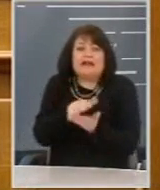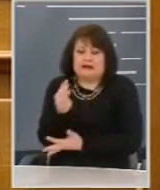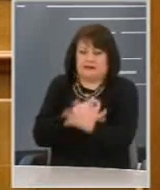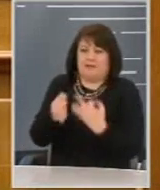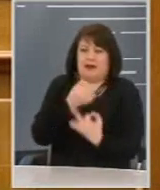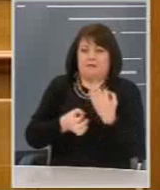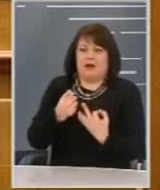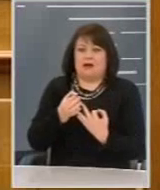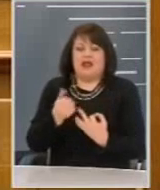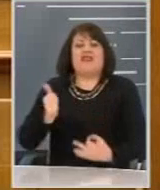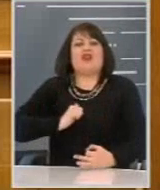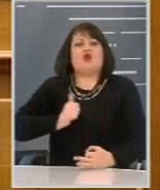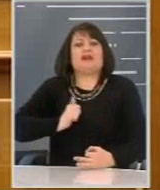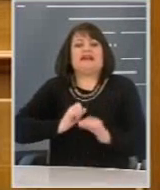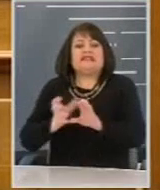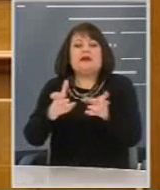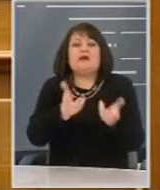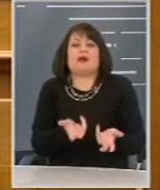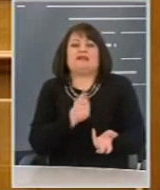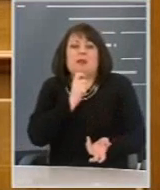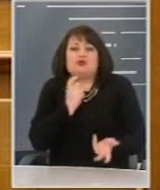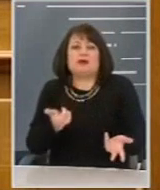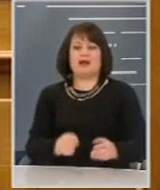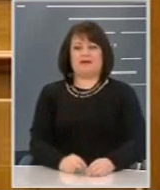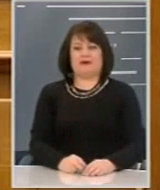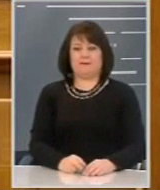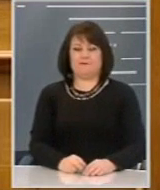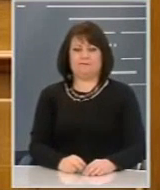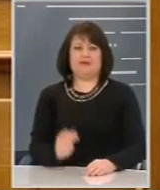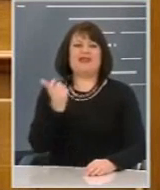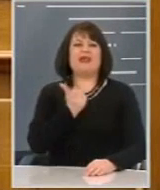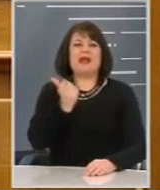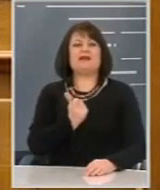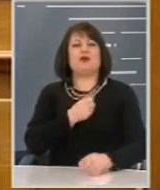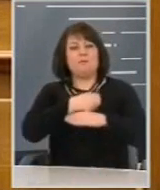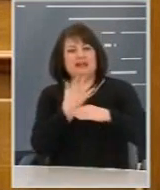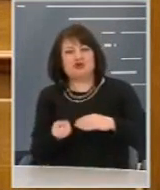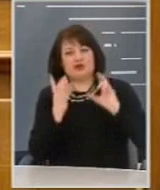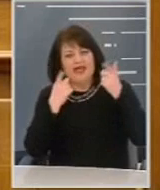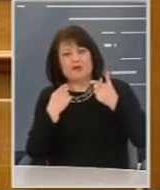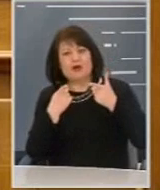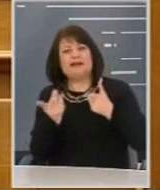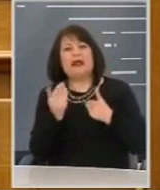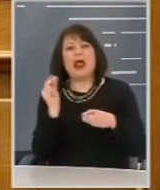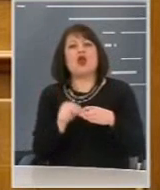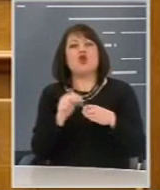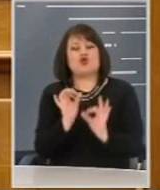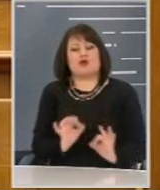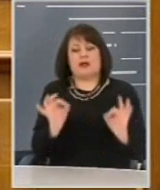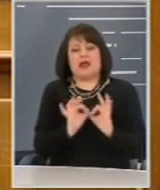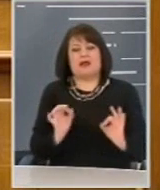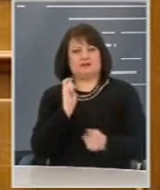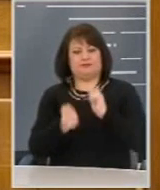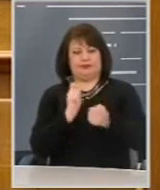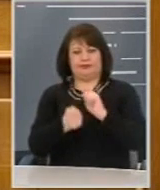από τα μέσα ενημέρωσης, ξεκαθαρίστηκε ότι και τα δάνεια Νέας Δημοκρατίας και ΠΑΣΟΚ χρηματοδοτούσαν τους προεκλογικούς αγώνες για όλη τη